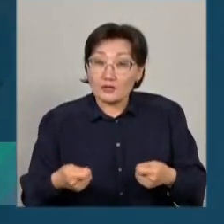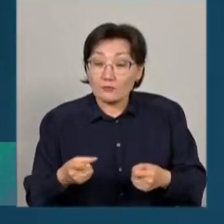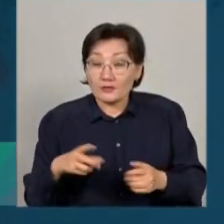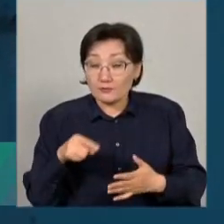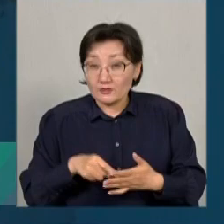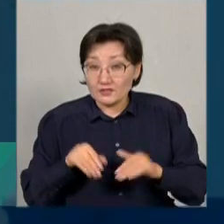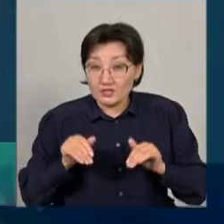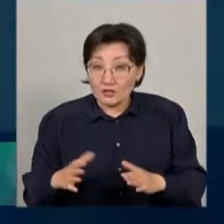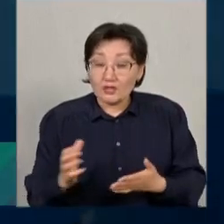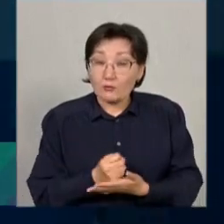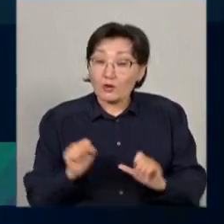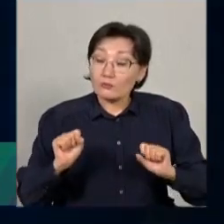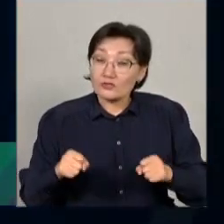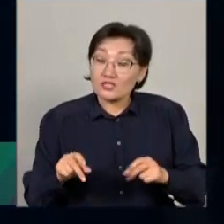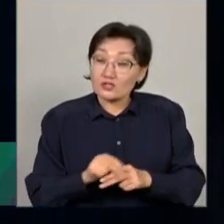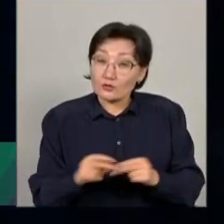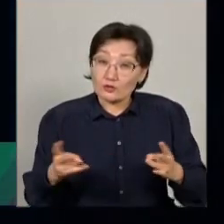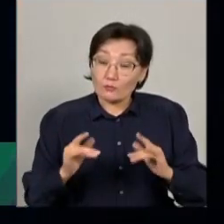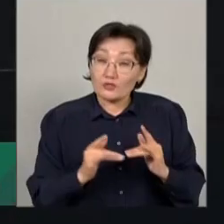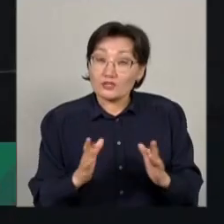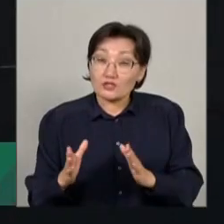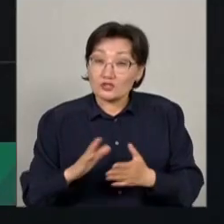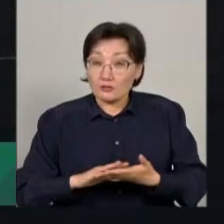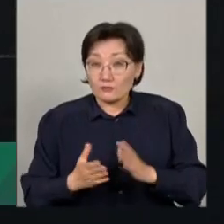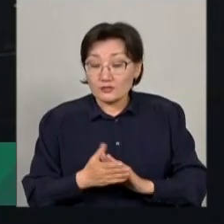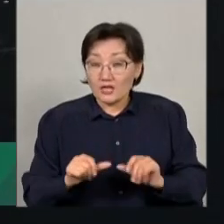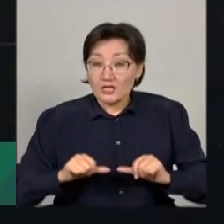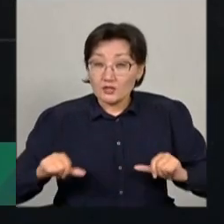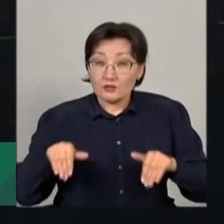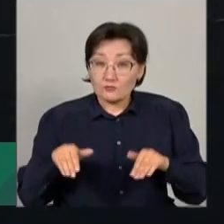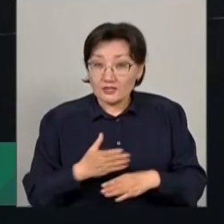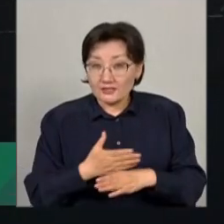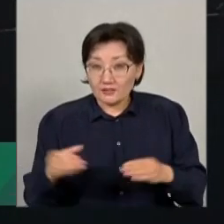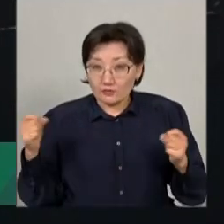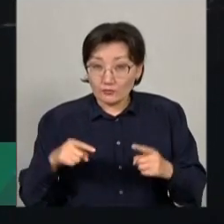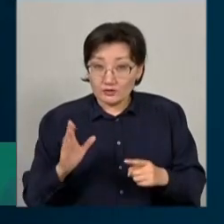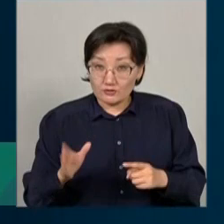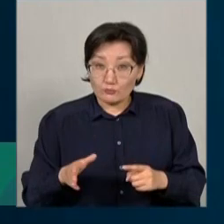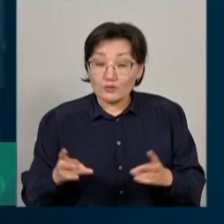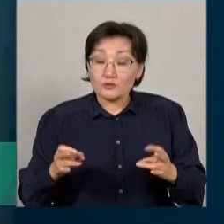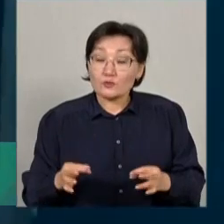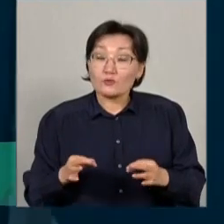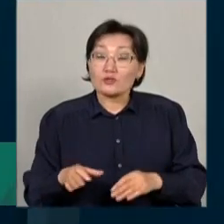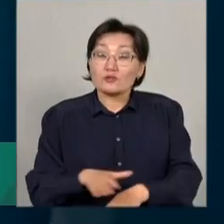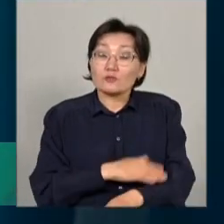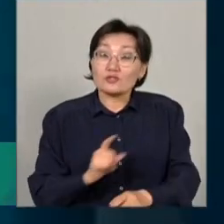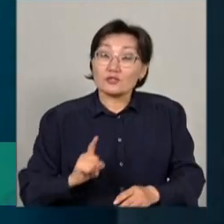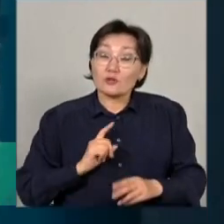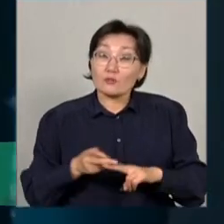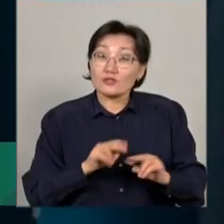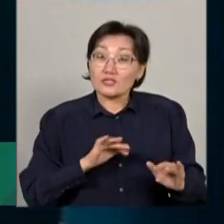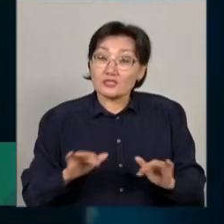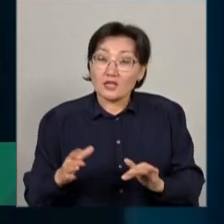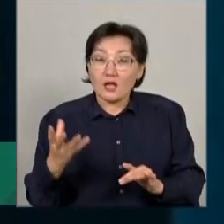мәселелер шешімін табуы мүмкін. Ал жөнделу тиіс жатақхананың жайы комиссия шешімінен кейін ғана белгілі болмақ. Дегенмен, ұзақ күттірген бұл шаруаның